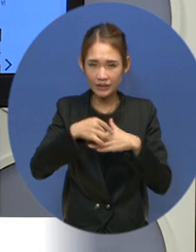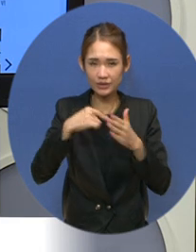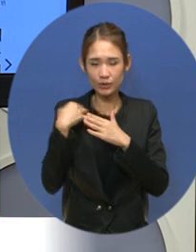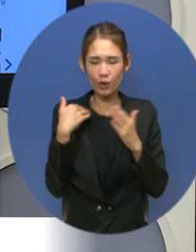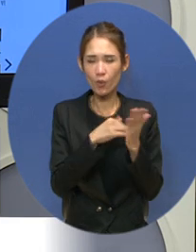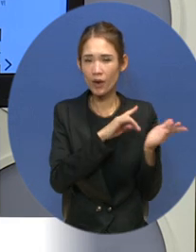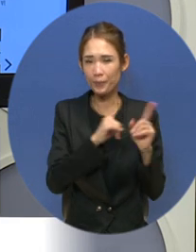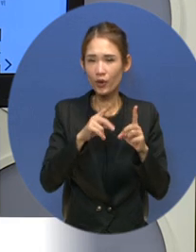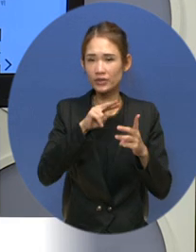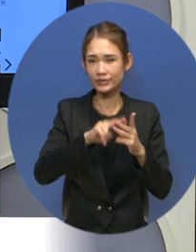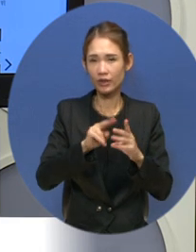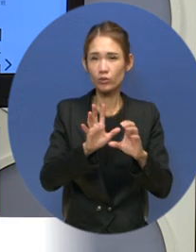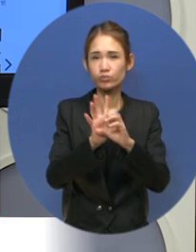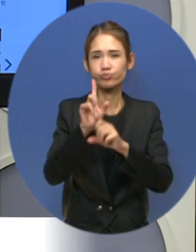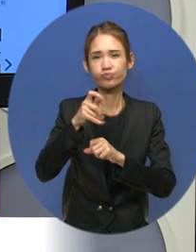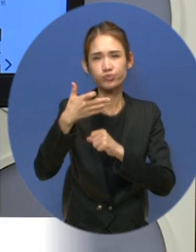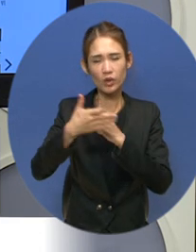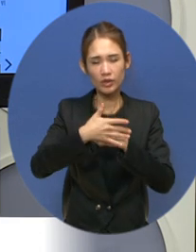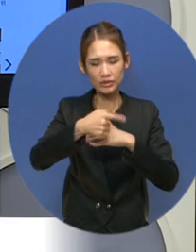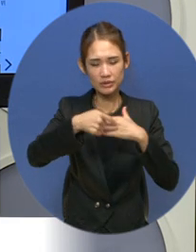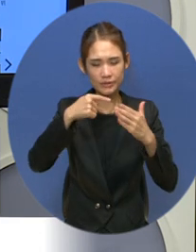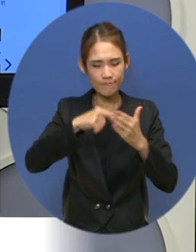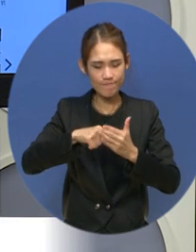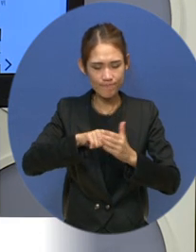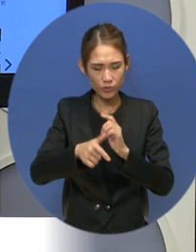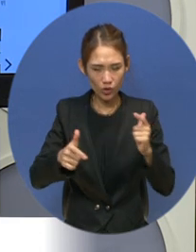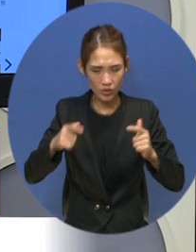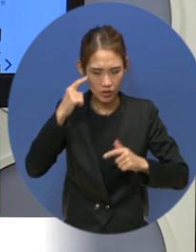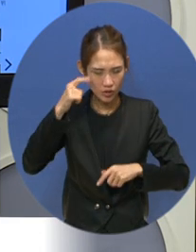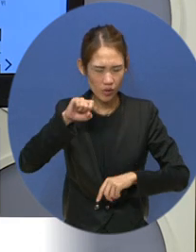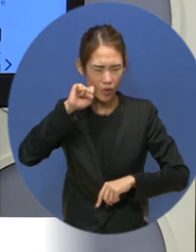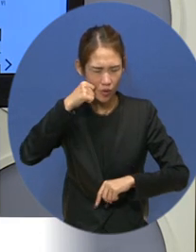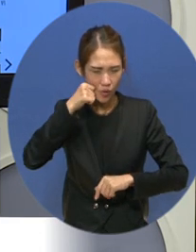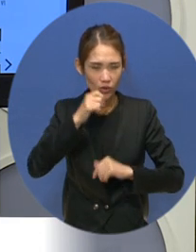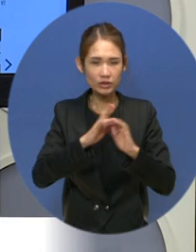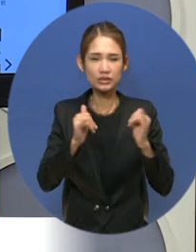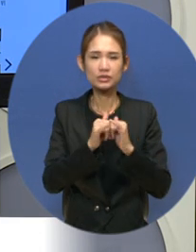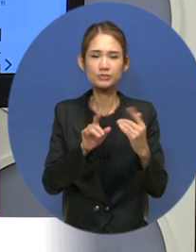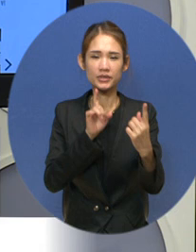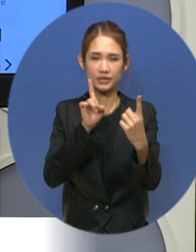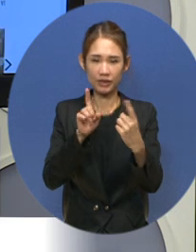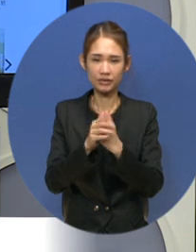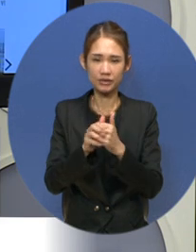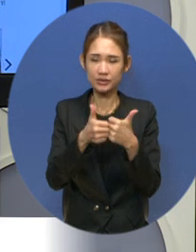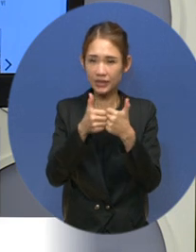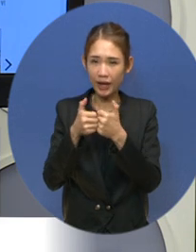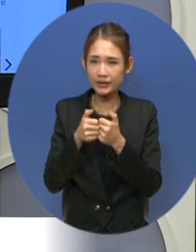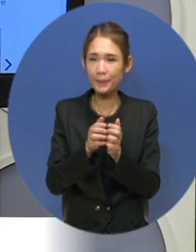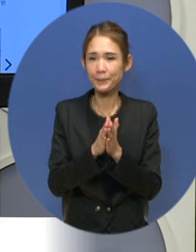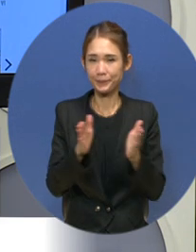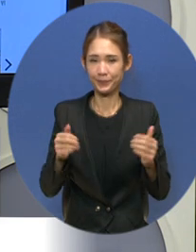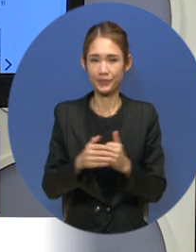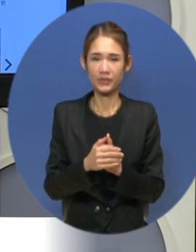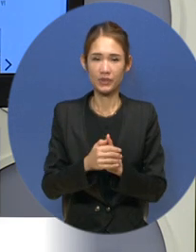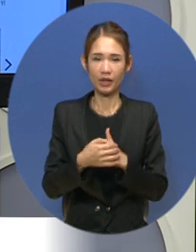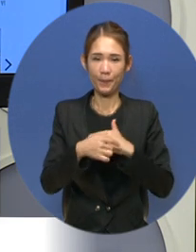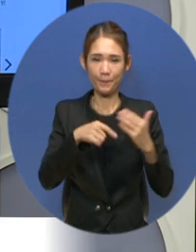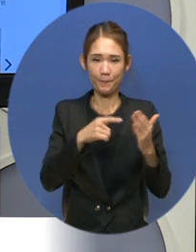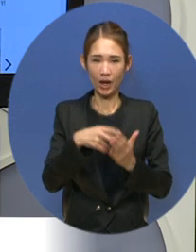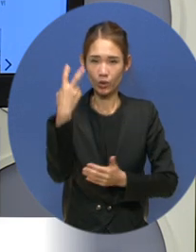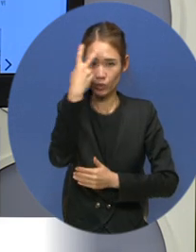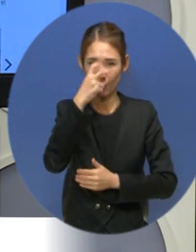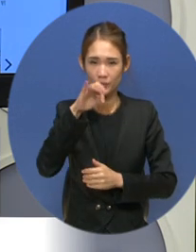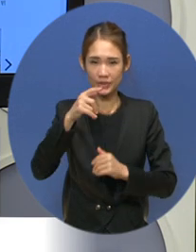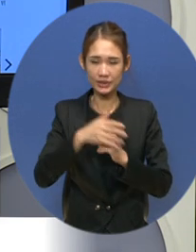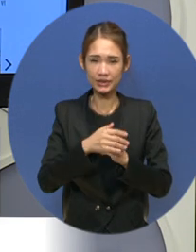센터가 코 날 구로 심리적 어려움을 겪고 있는 서울시민을 대상으로 상담을 실시하고 마음 돌봄 케이트